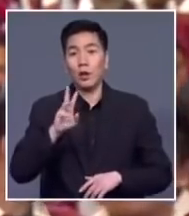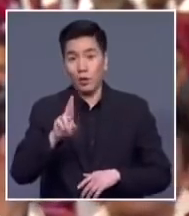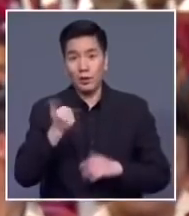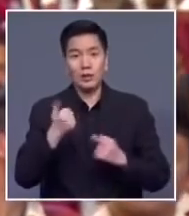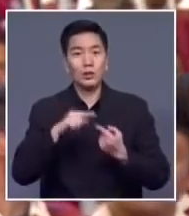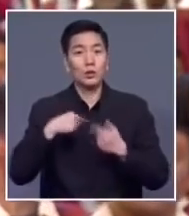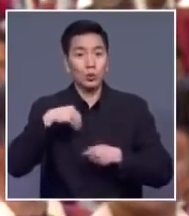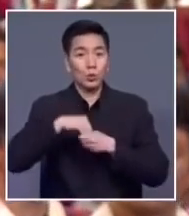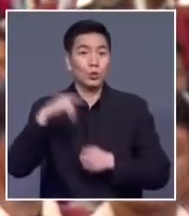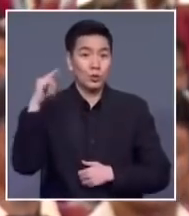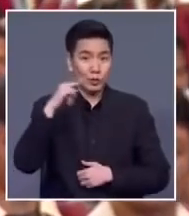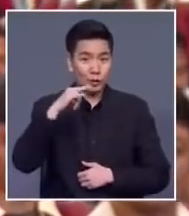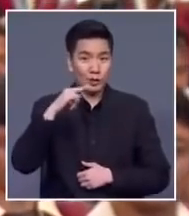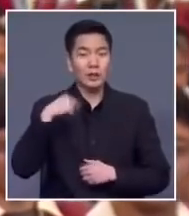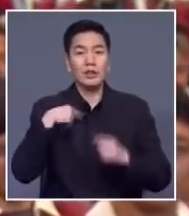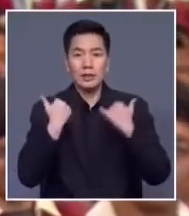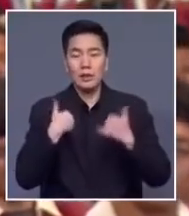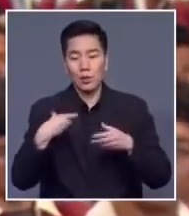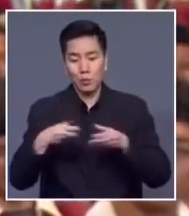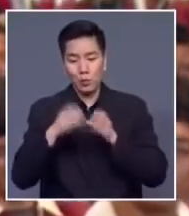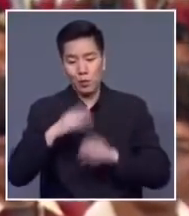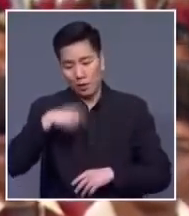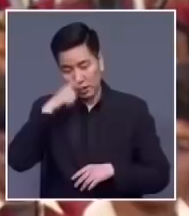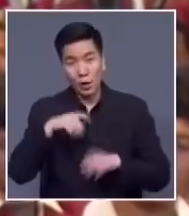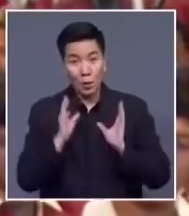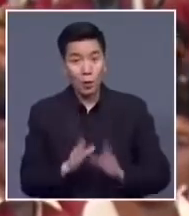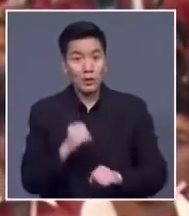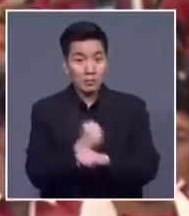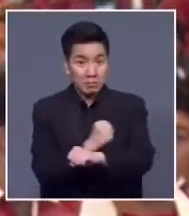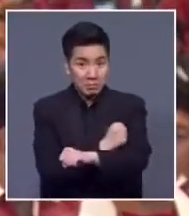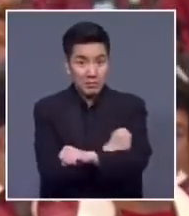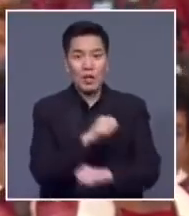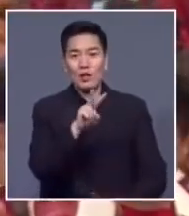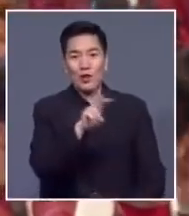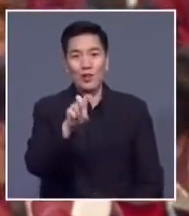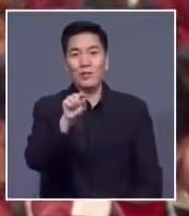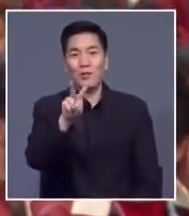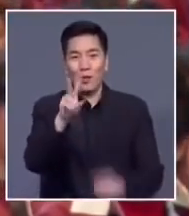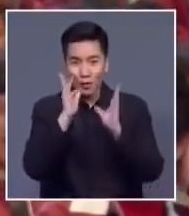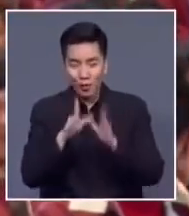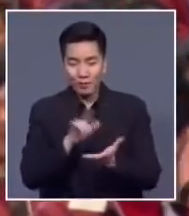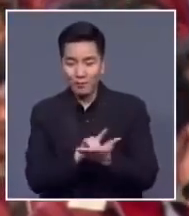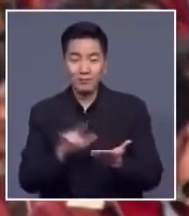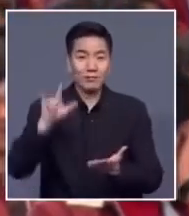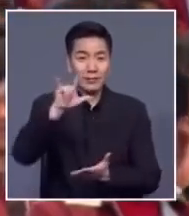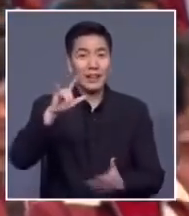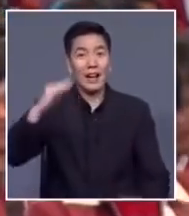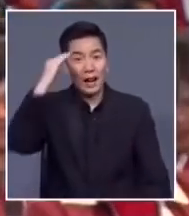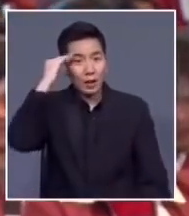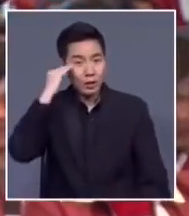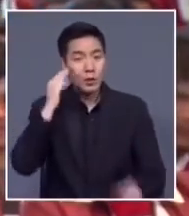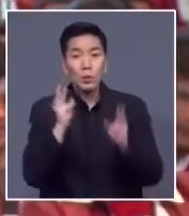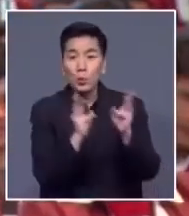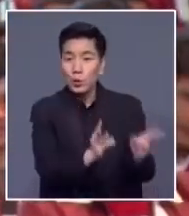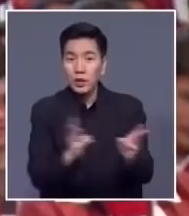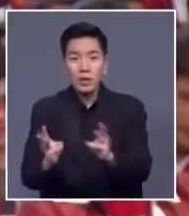ที่สนามบินดอนเมืองนะครับวันนี้มีพี่น้องแรงงานไทย222ชีวิตนะครับกำลังจะบินลัดฟ้าไปทำงานที่เกาหลีใต้อย่างถูกต้องตาม